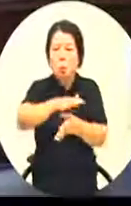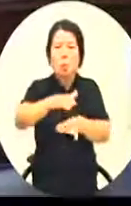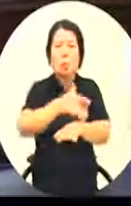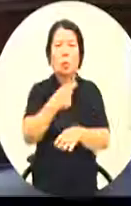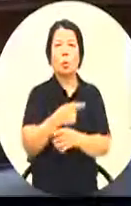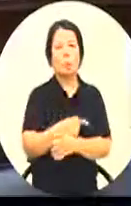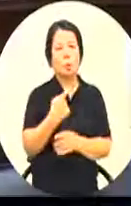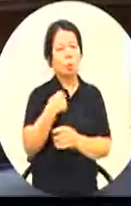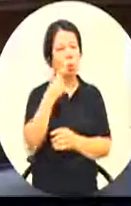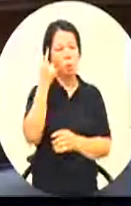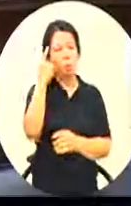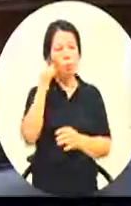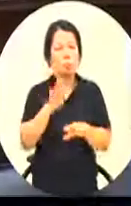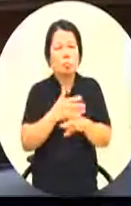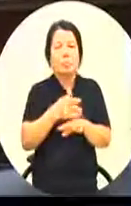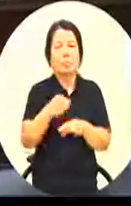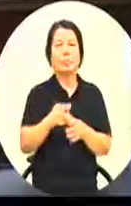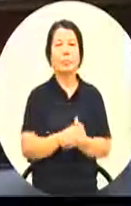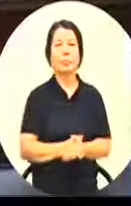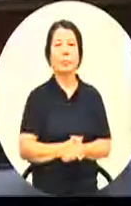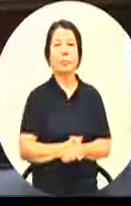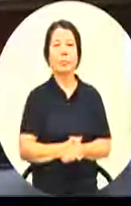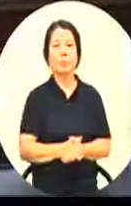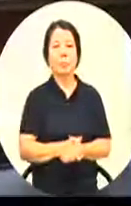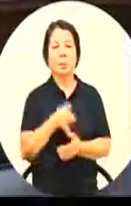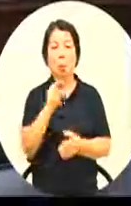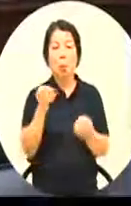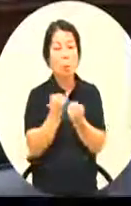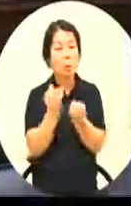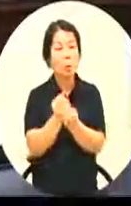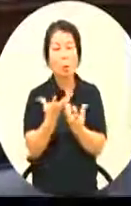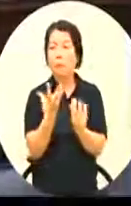少在我身上我没有看到这个混淆的状况。